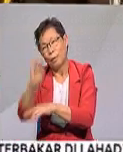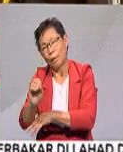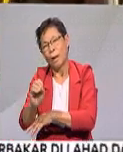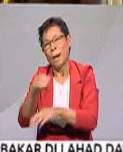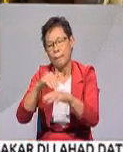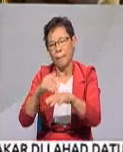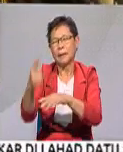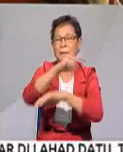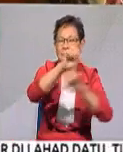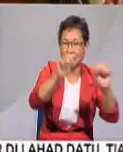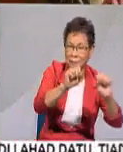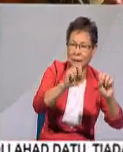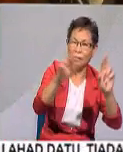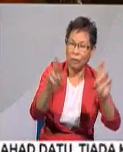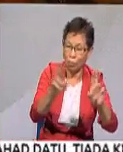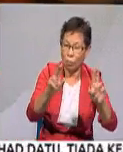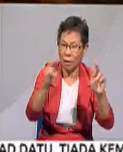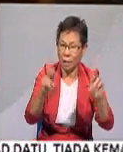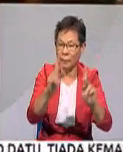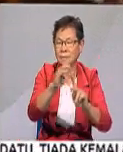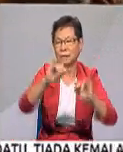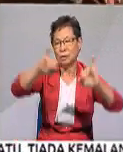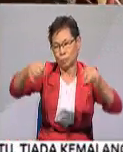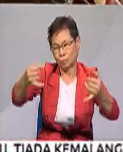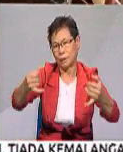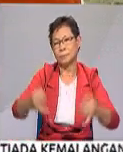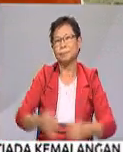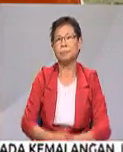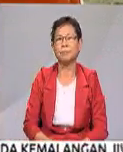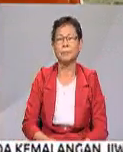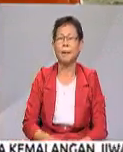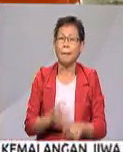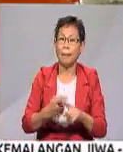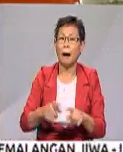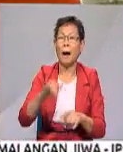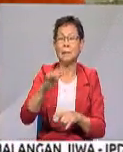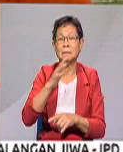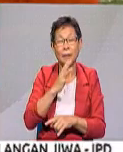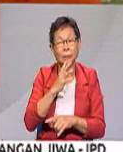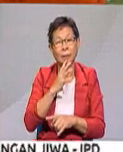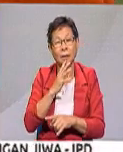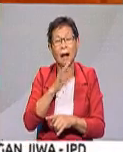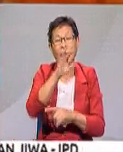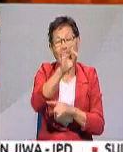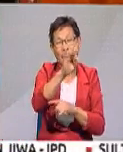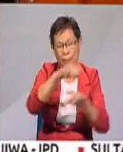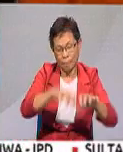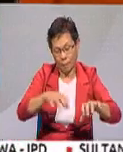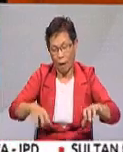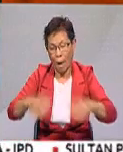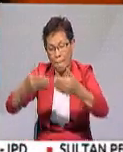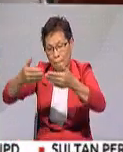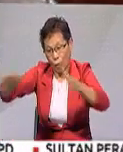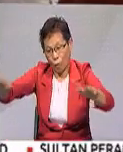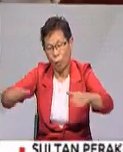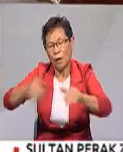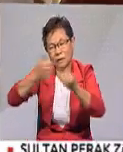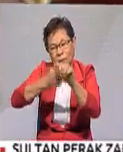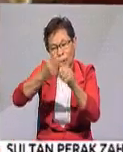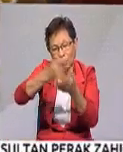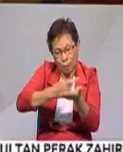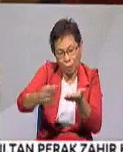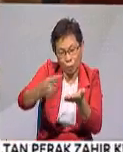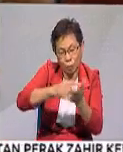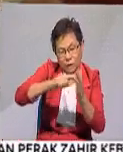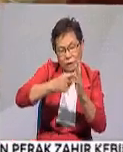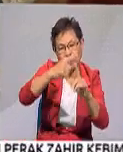adalah pada Selasa, Rabu, Khamis dan Jumaat. Namun Izham menambah 8 lokasi dijangka akan dibuka setiap minggu